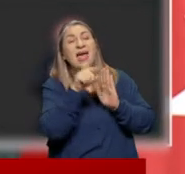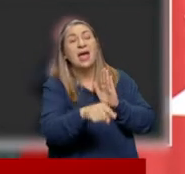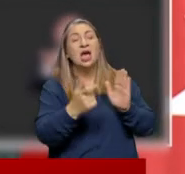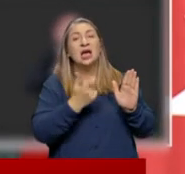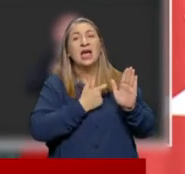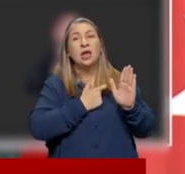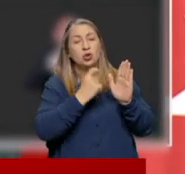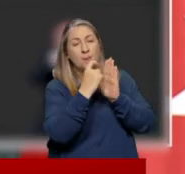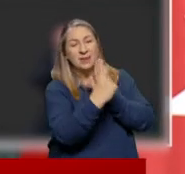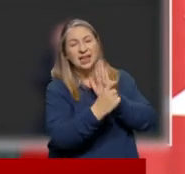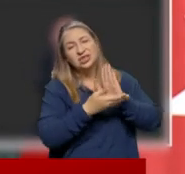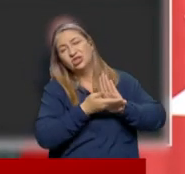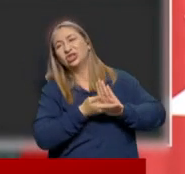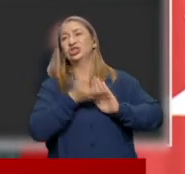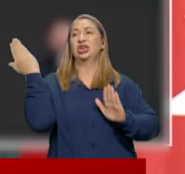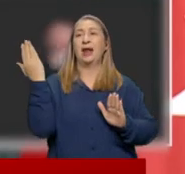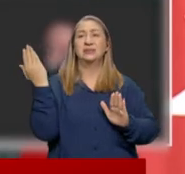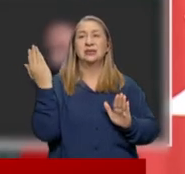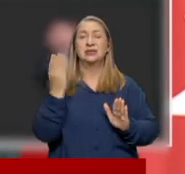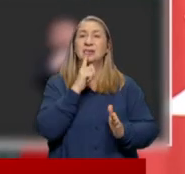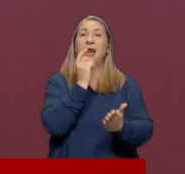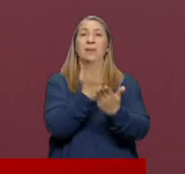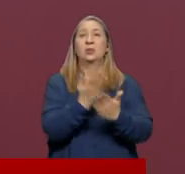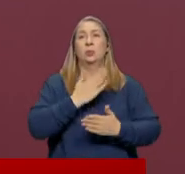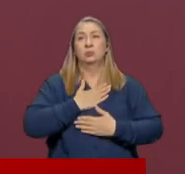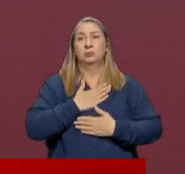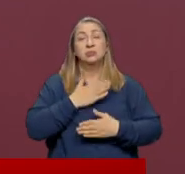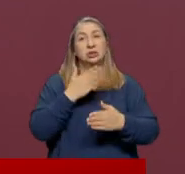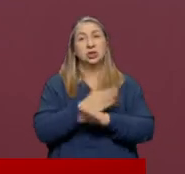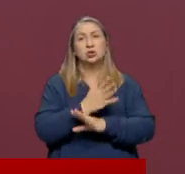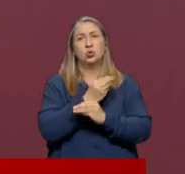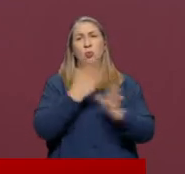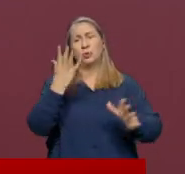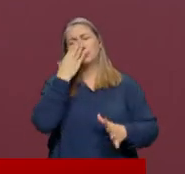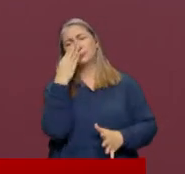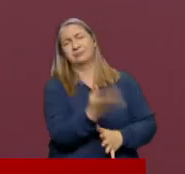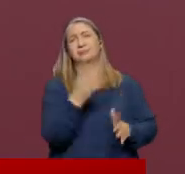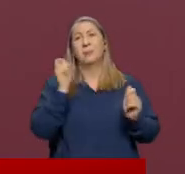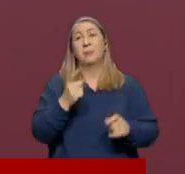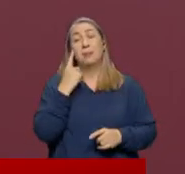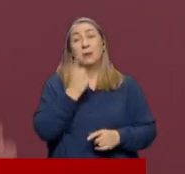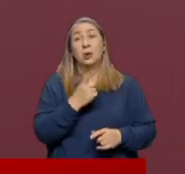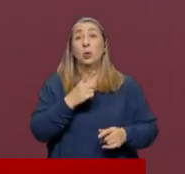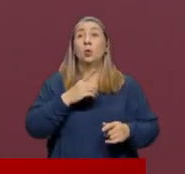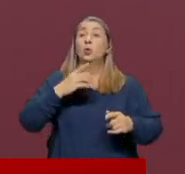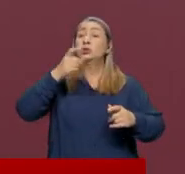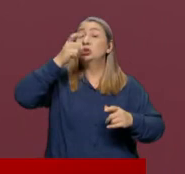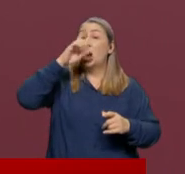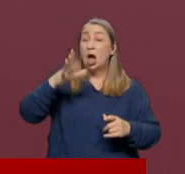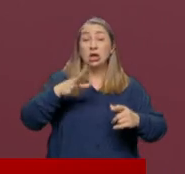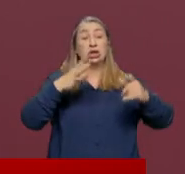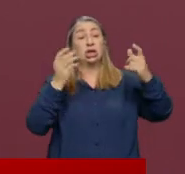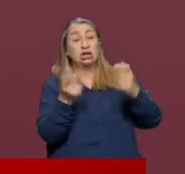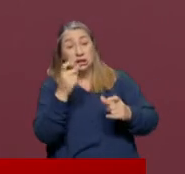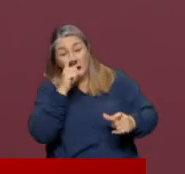kanun metninden çıkartılmasının ıtal ediyorum gerçekten çok büyük fedakarlık yaptı bak bak Bu uçağın Saray yüzen